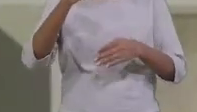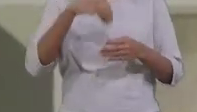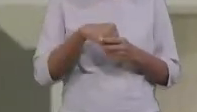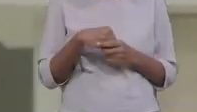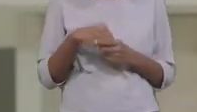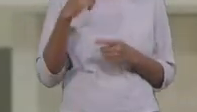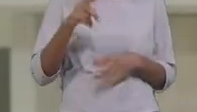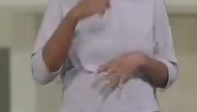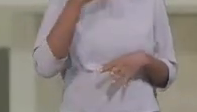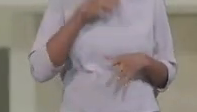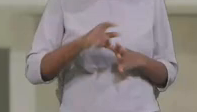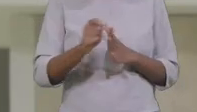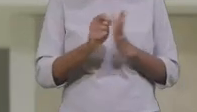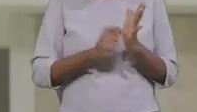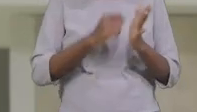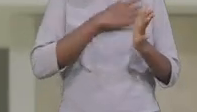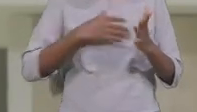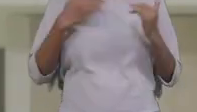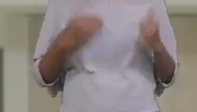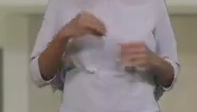Très très loin dans l'Ancien Testament.